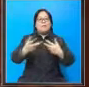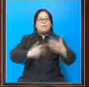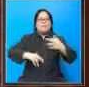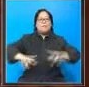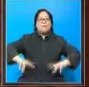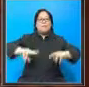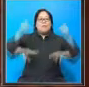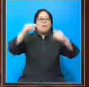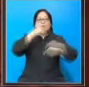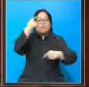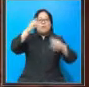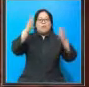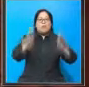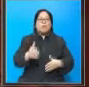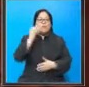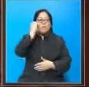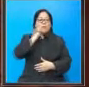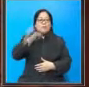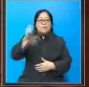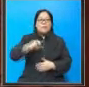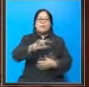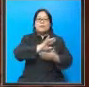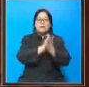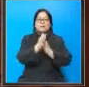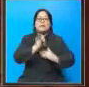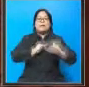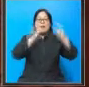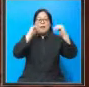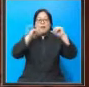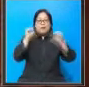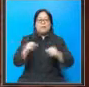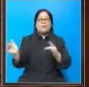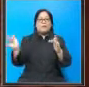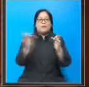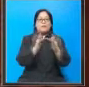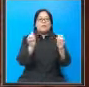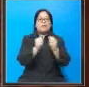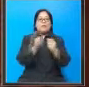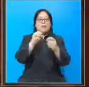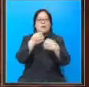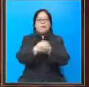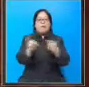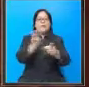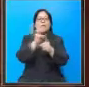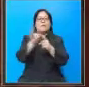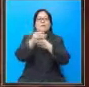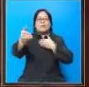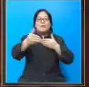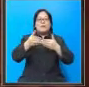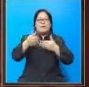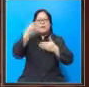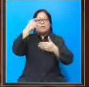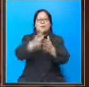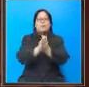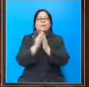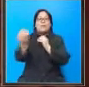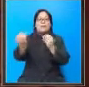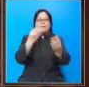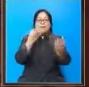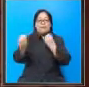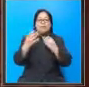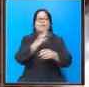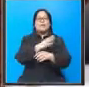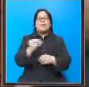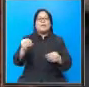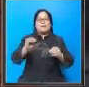pemulihan atau pada golongan yang memerlukan jadi saya harap boleh berhubungan dengan pejabat JKM yang terdekat untuk mendapat maklumat